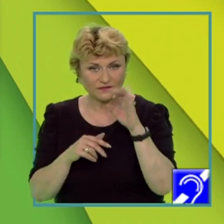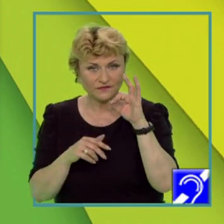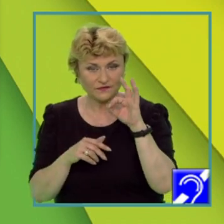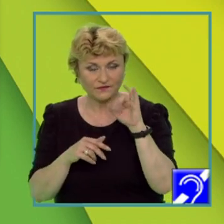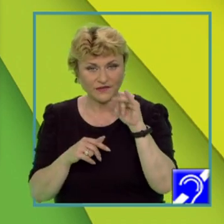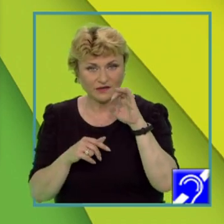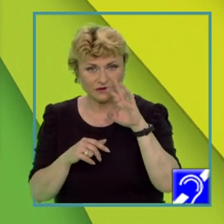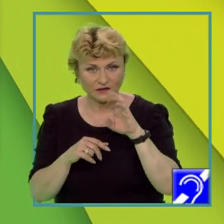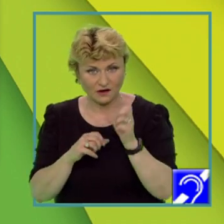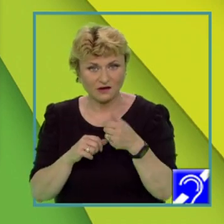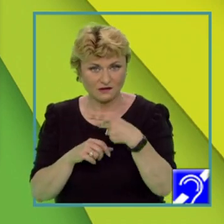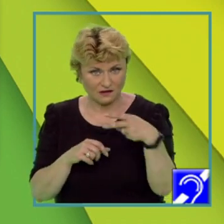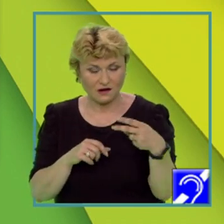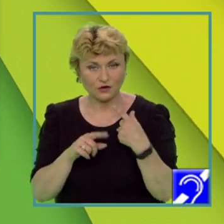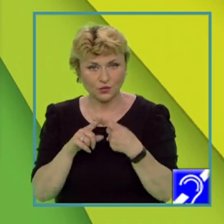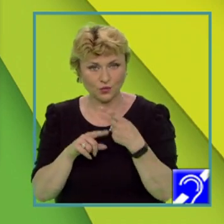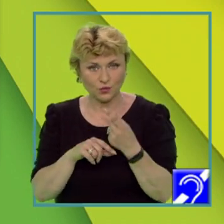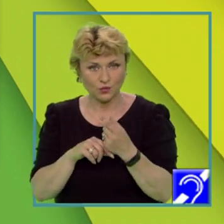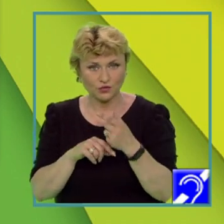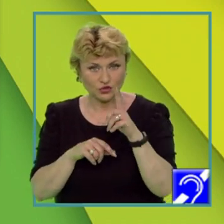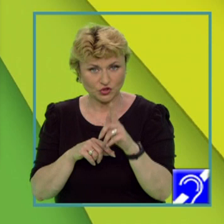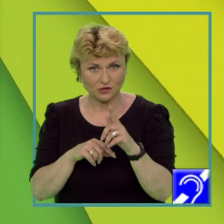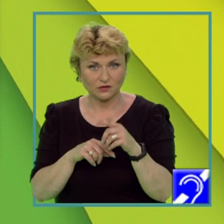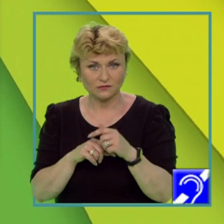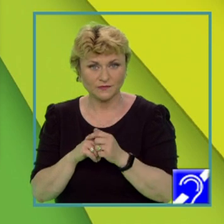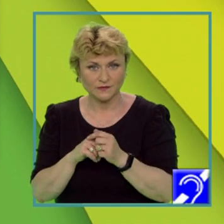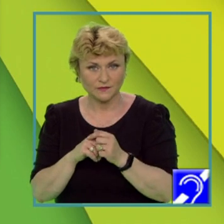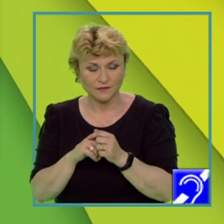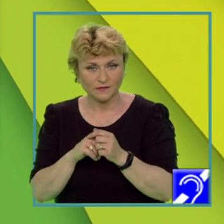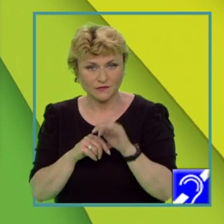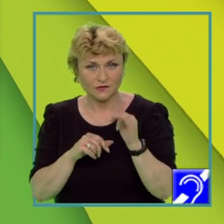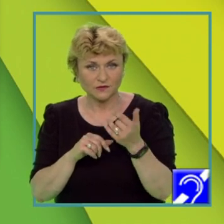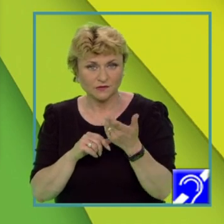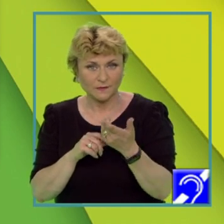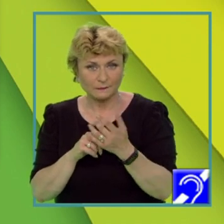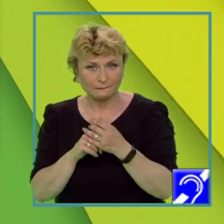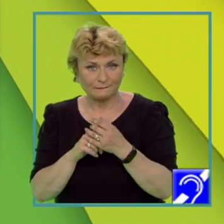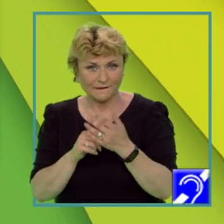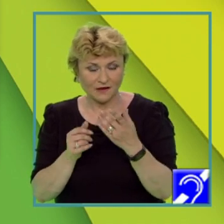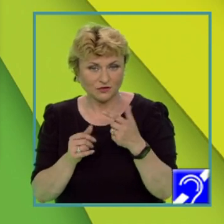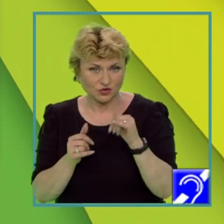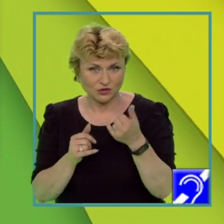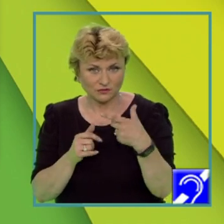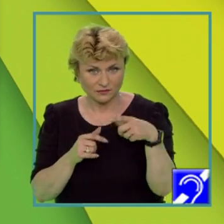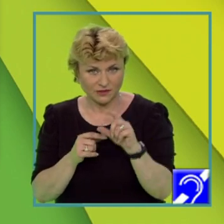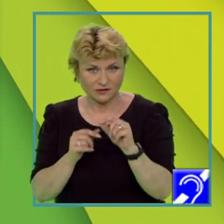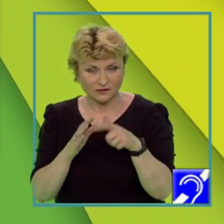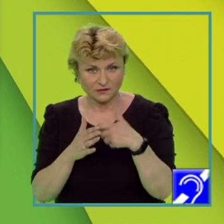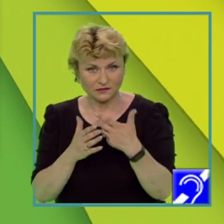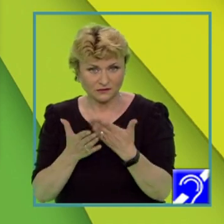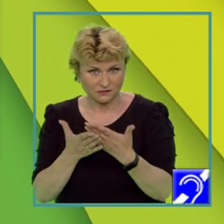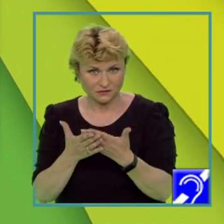G va fi egal cu g de minus x oricare x din aer am o plecat de la g de x